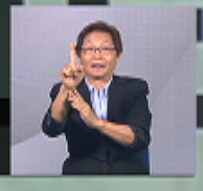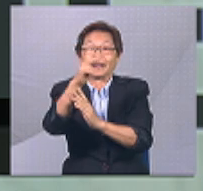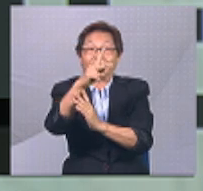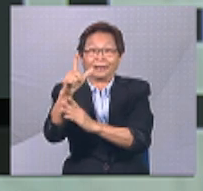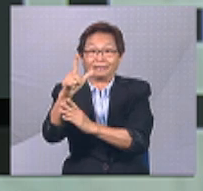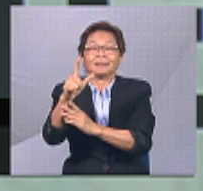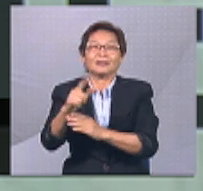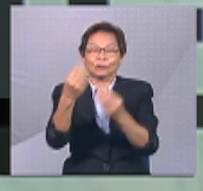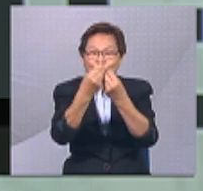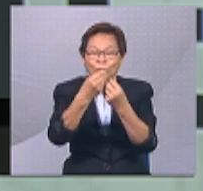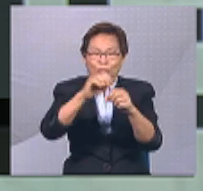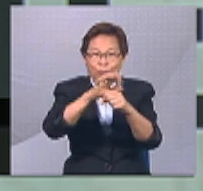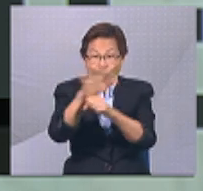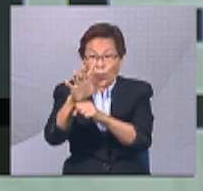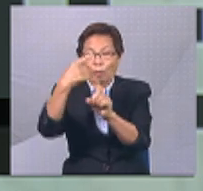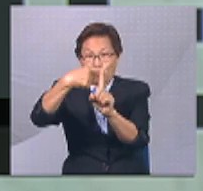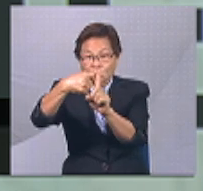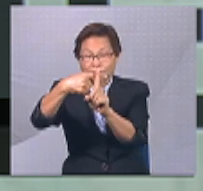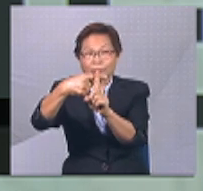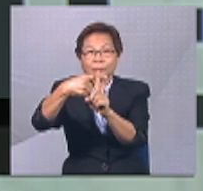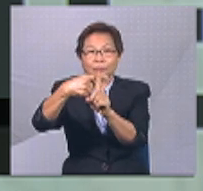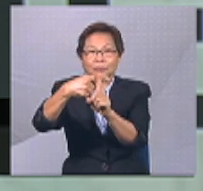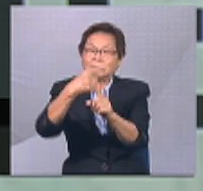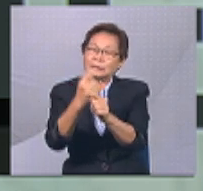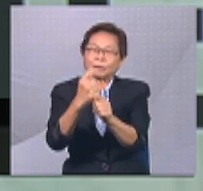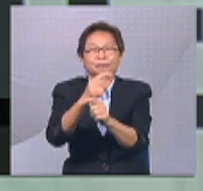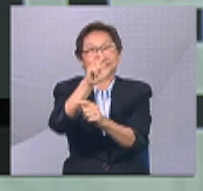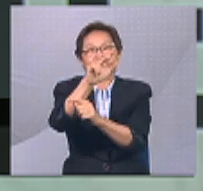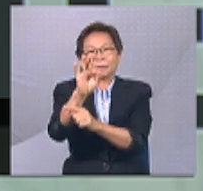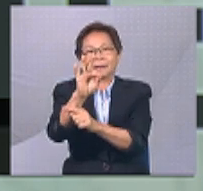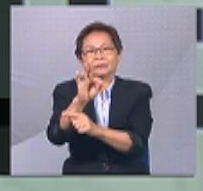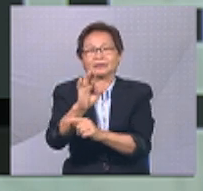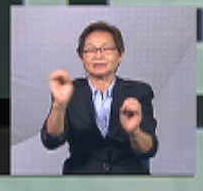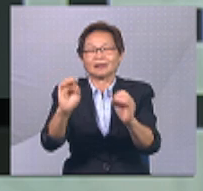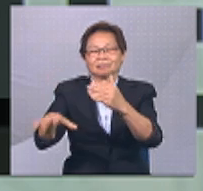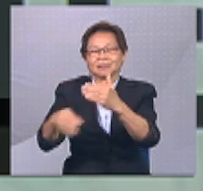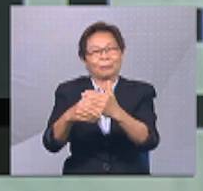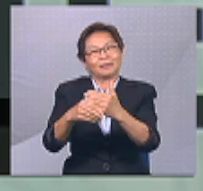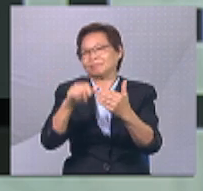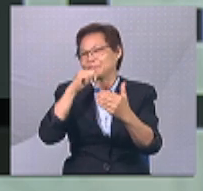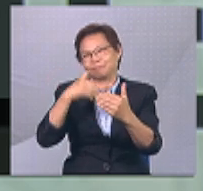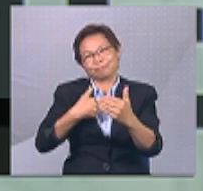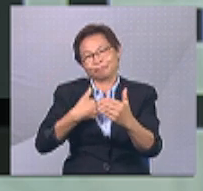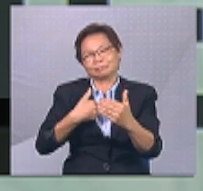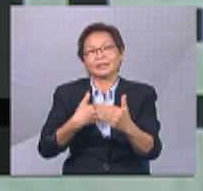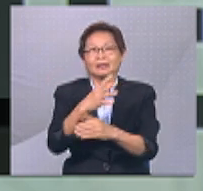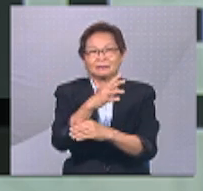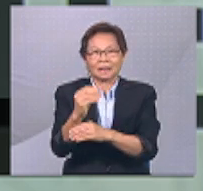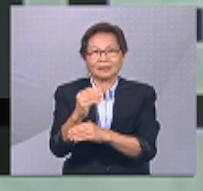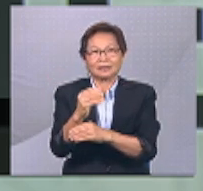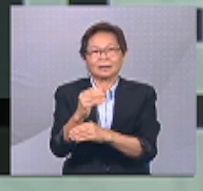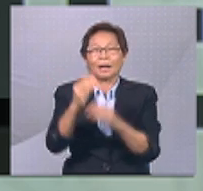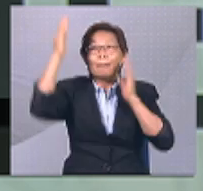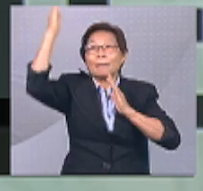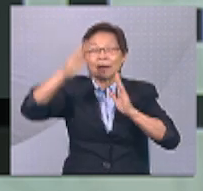jumlah kes positif Menara Plaza City One kekal 39 kes, tiada pertambahan. Dan Malayan